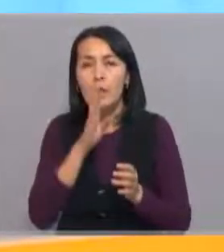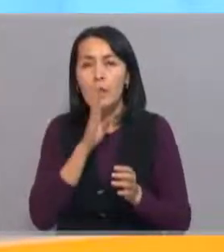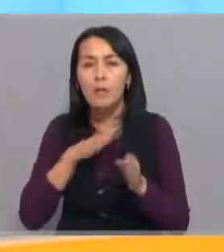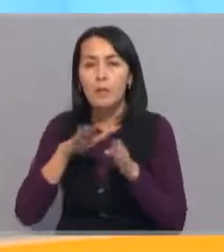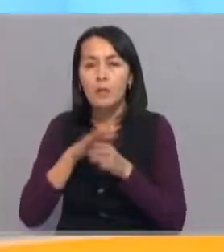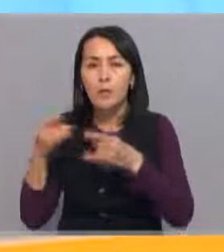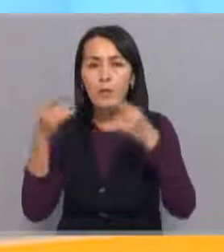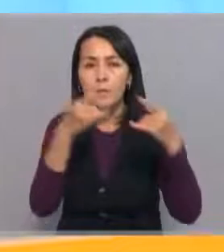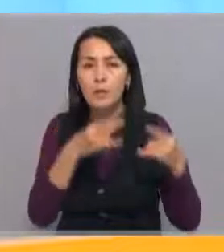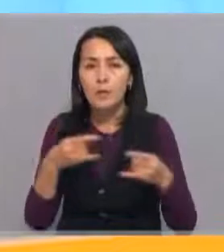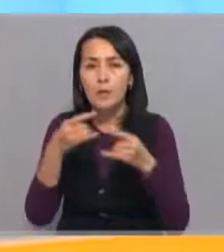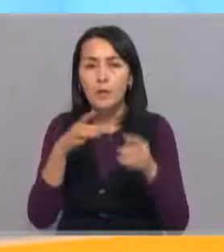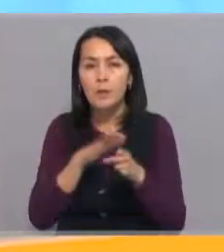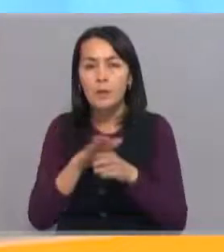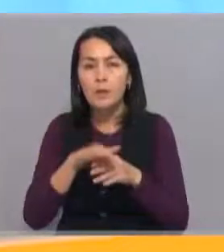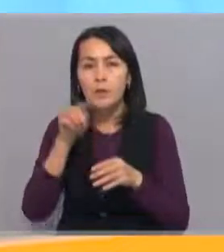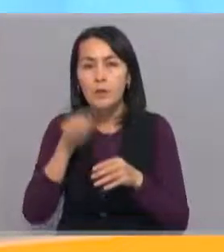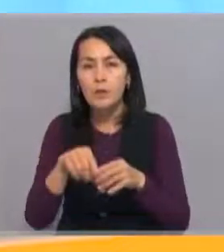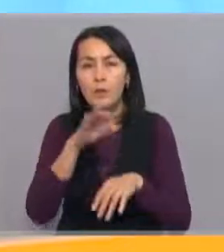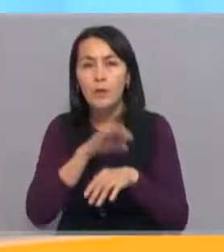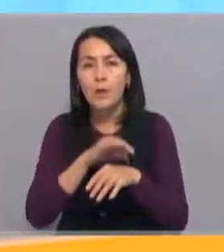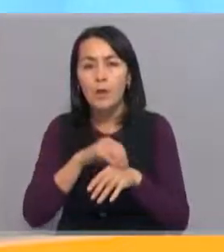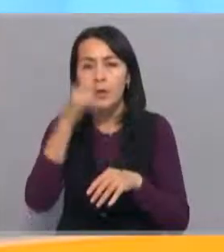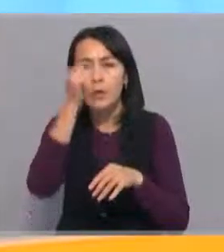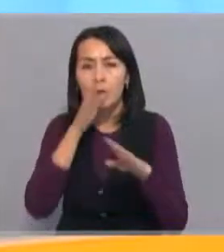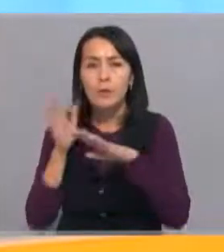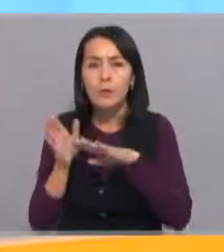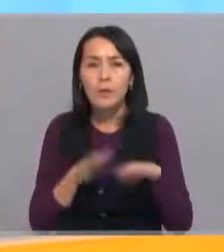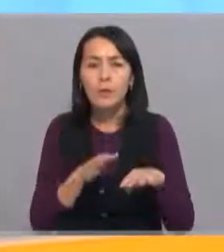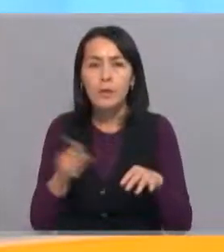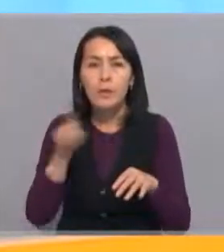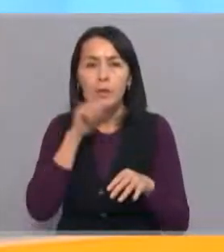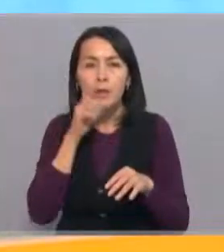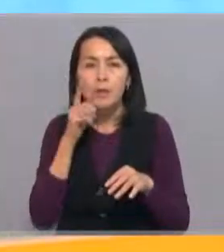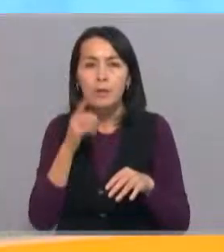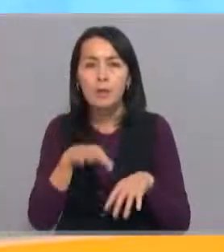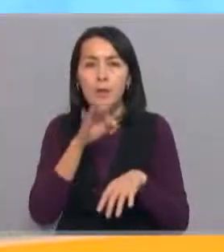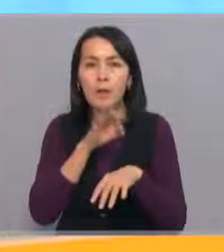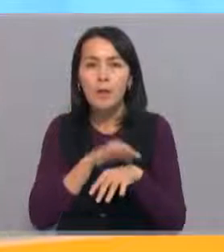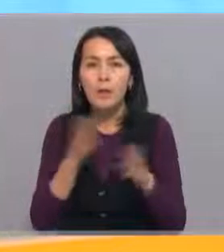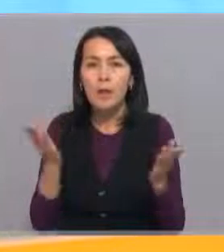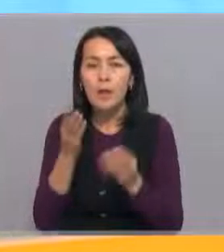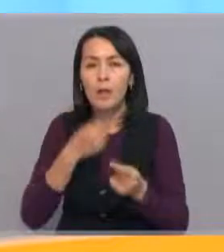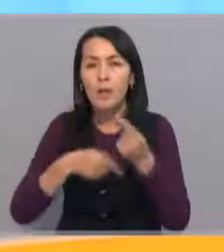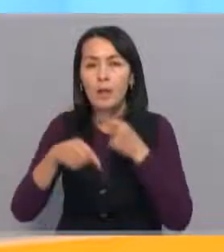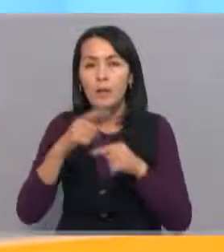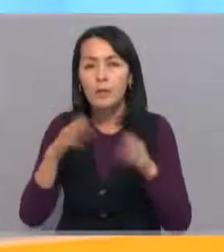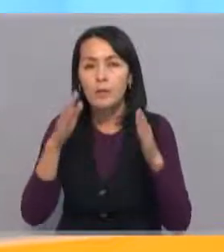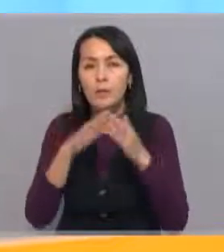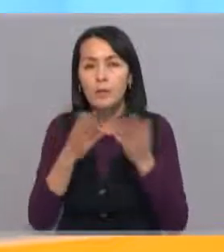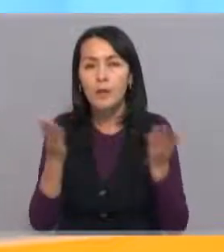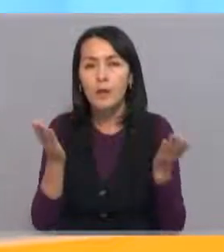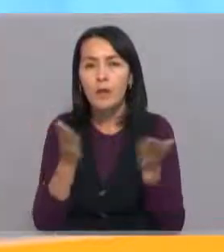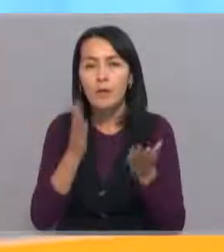түгел скринингтен өткізеді екен. Алайда бұл ауру жыл өткен сайын жасарып барады. Сонымен ісіктің қалай алдын аламыз? Үй жағдайында